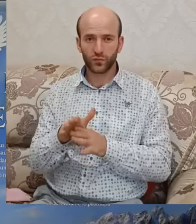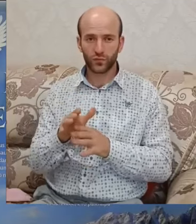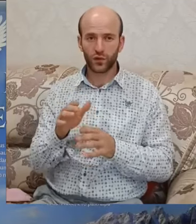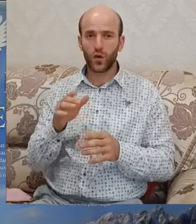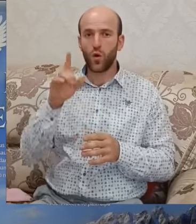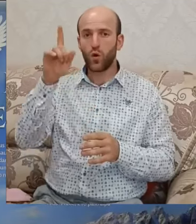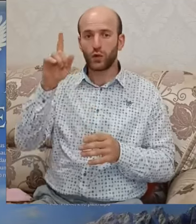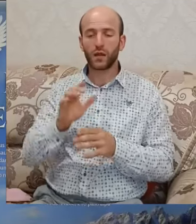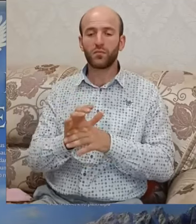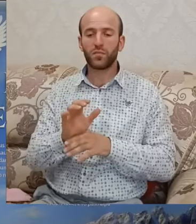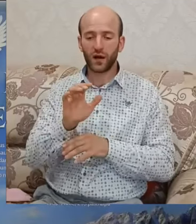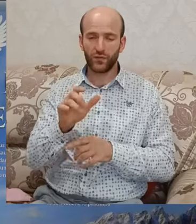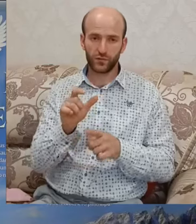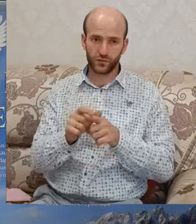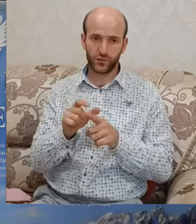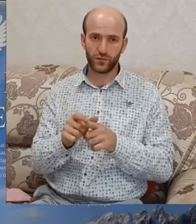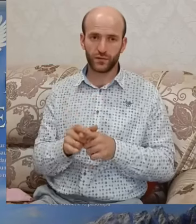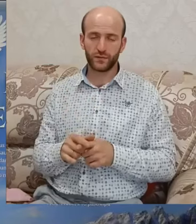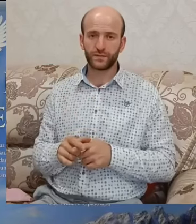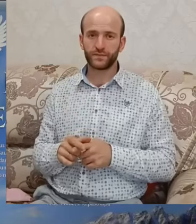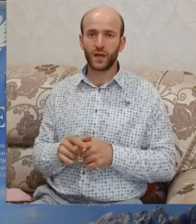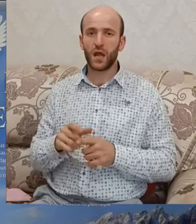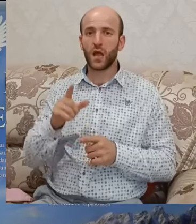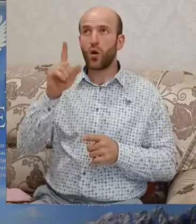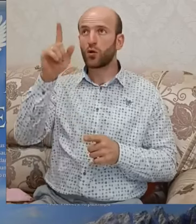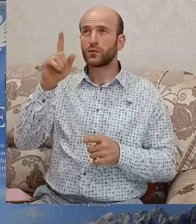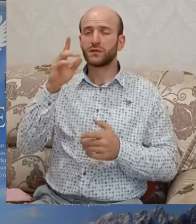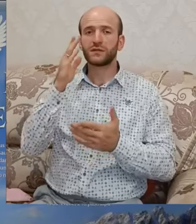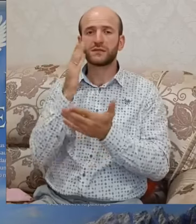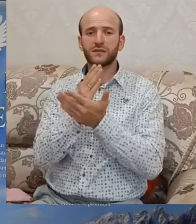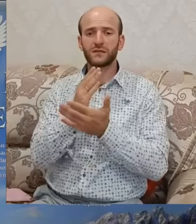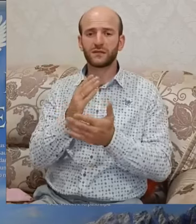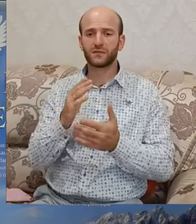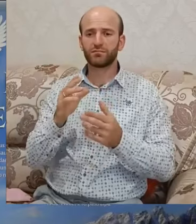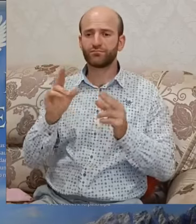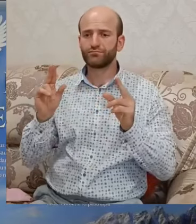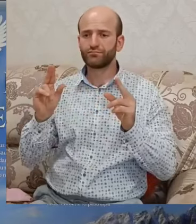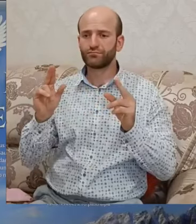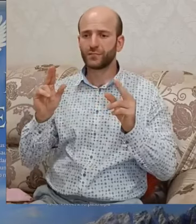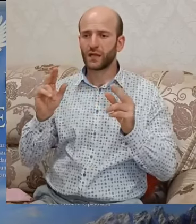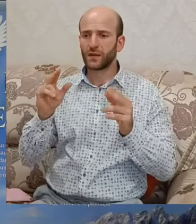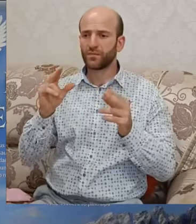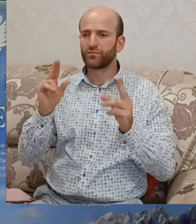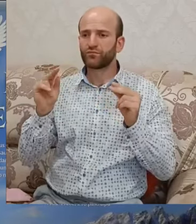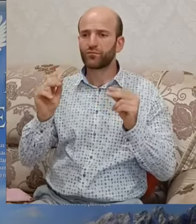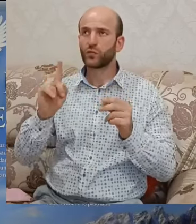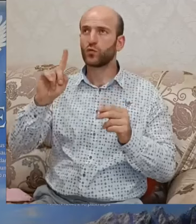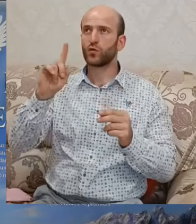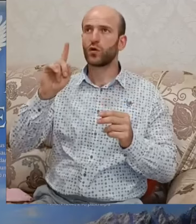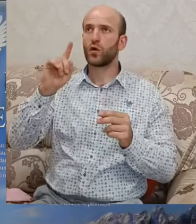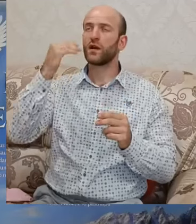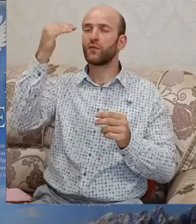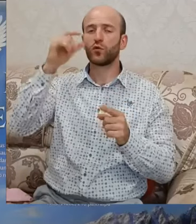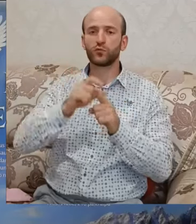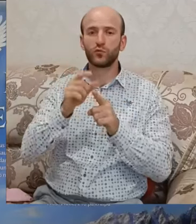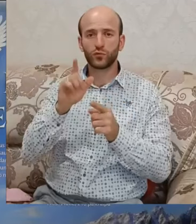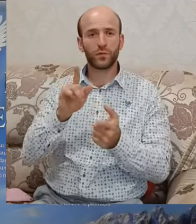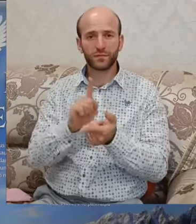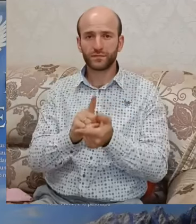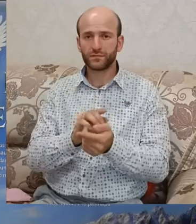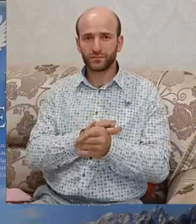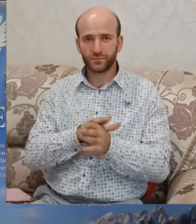jis yra sėkmingas tame, dėl ko jį Dievas siuntė. И он имеет удачу в том, для чего Бог его послал. Ir jo nuotaka, ta tikroji dalis, tas genas šiandien